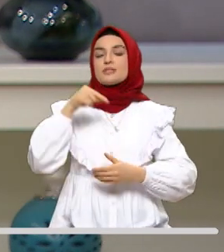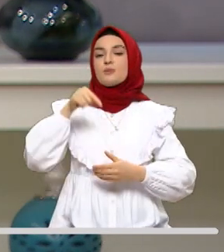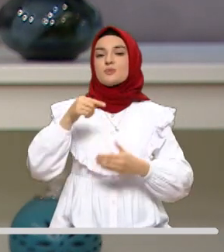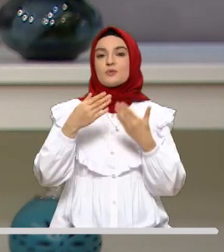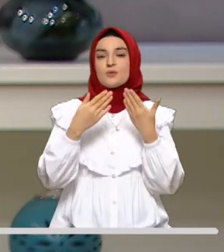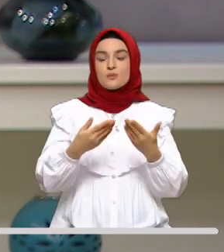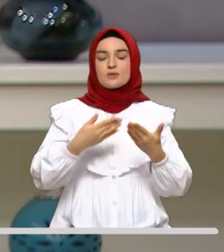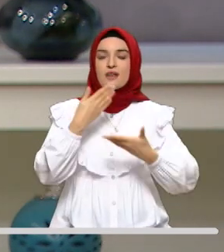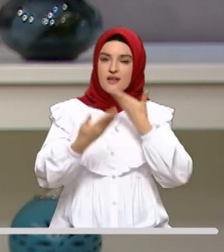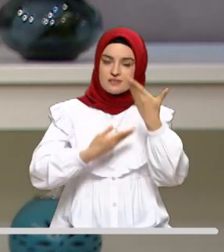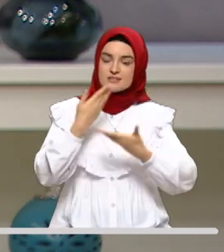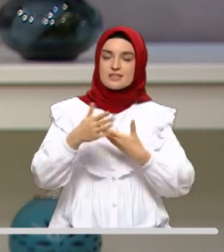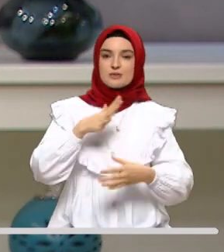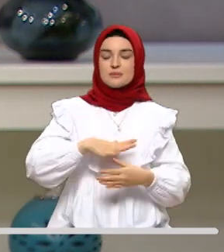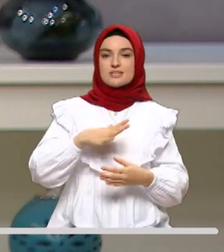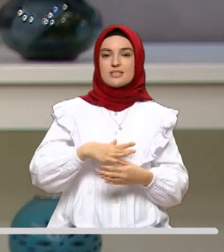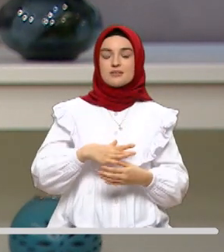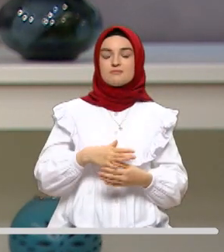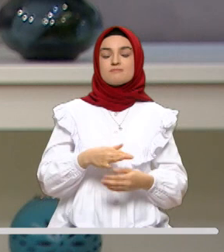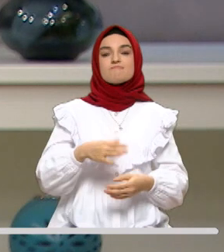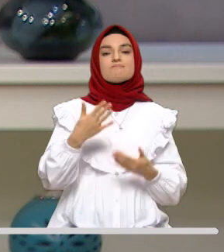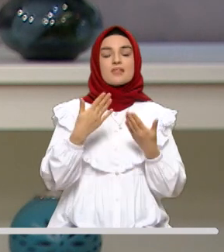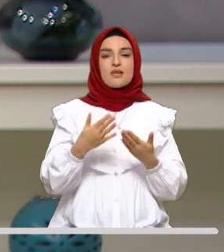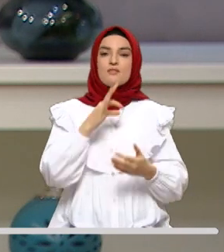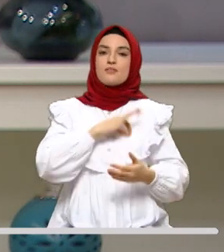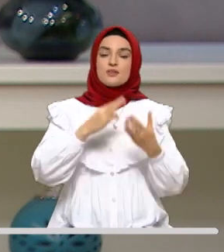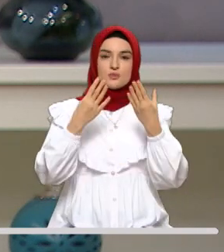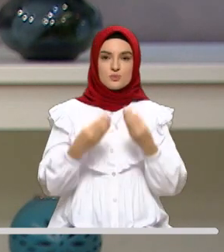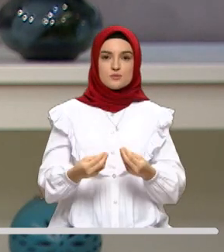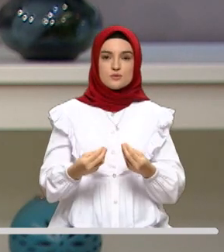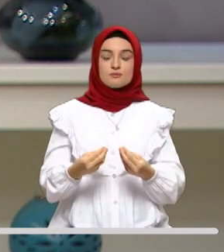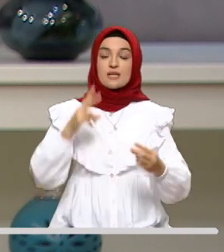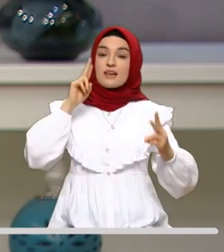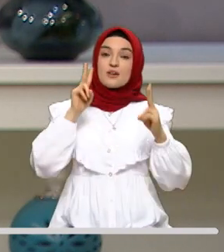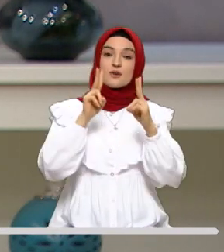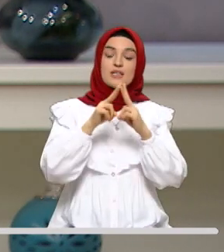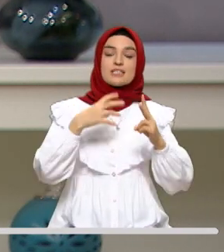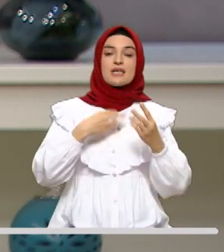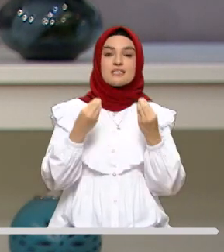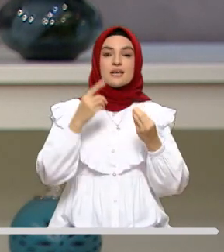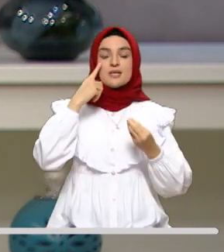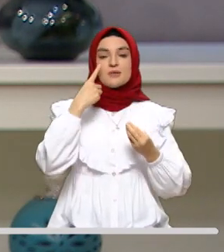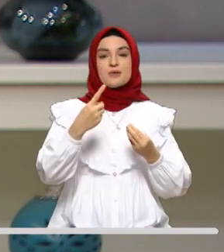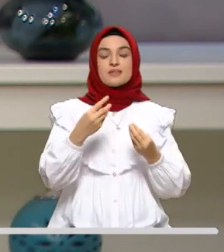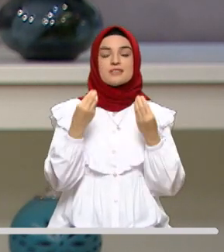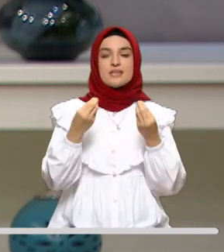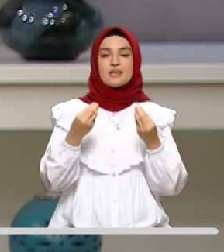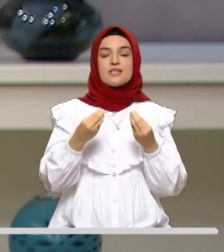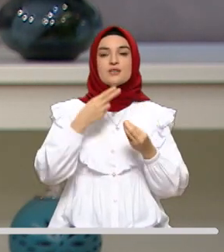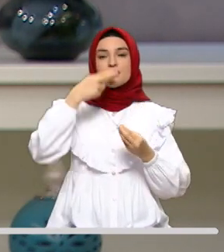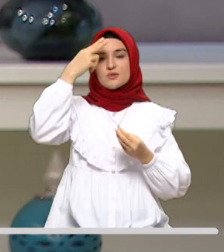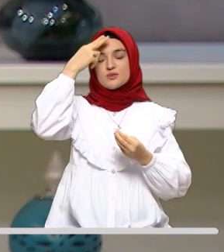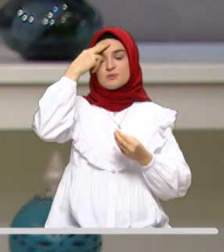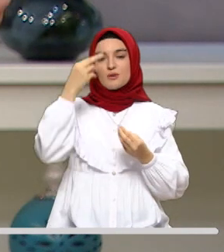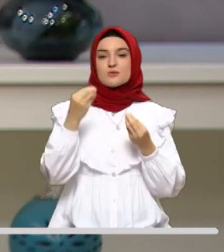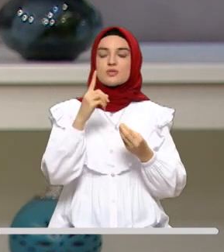biraz detaylıca sizlere aktaralım istedik. Ümit ediyoruz ki faydalı olmuştur. Tekrar görüşünce dek kendinize çok iyi bakın. Hayırlı cumalar tekraren.